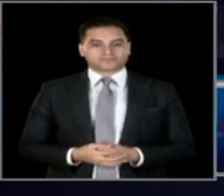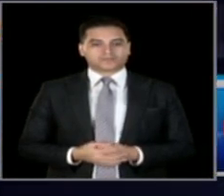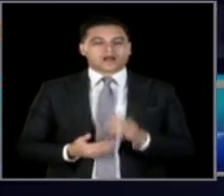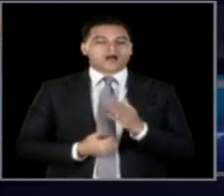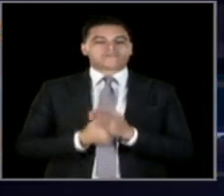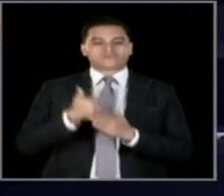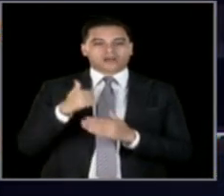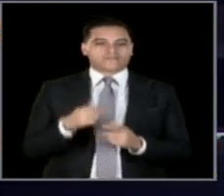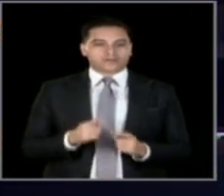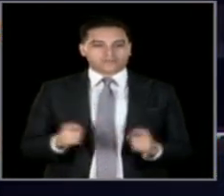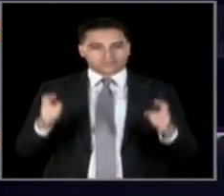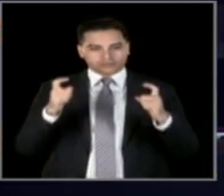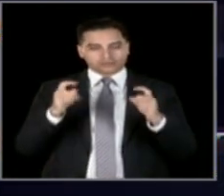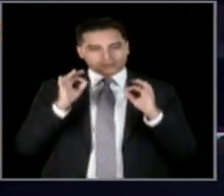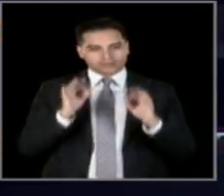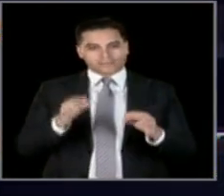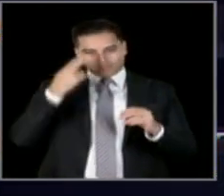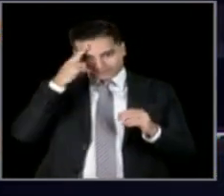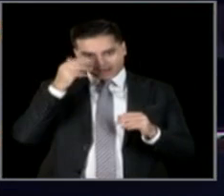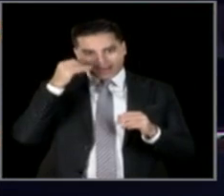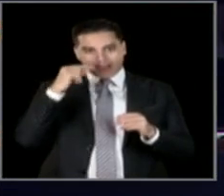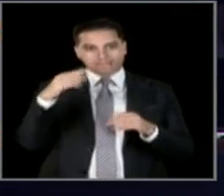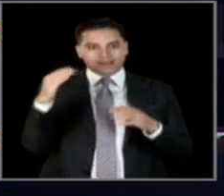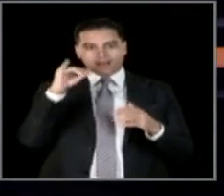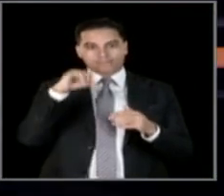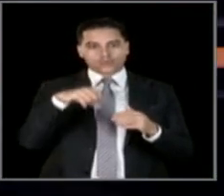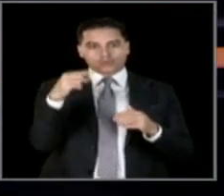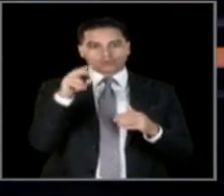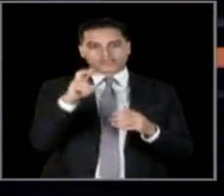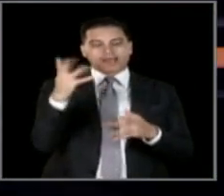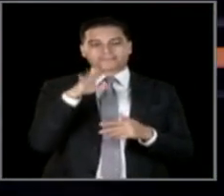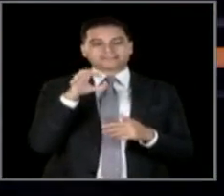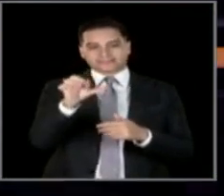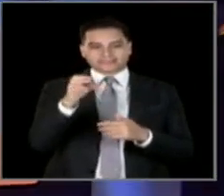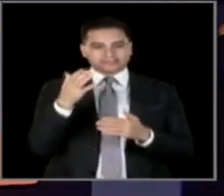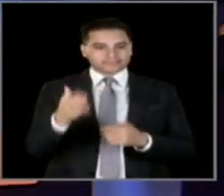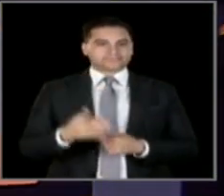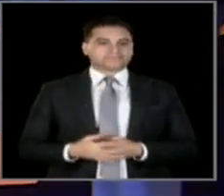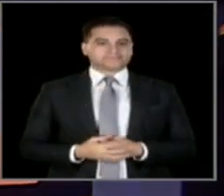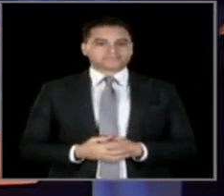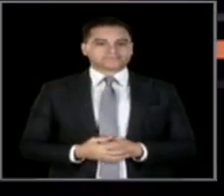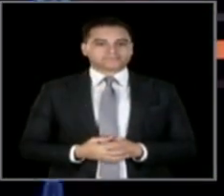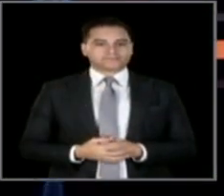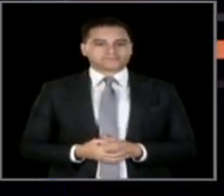أفضل لاعب في ماتش النهاردة طبعا أحمد حمودة ب90 نقطة.